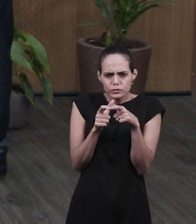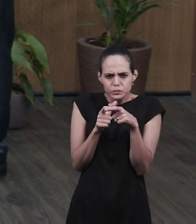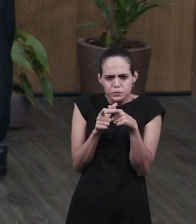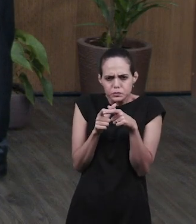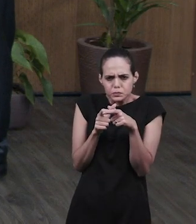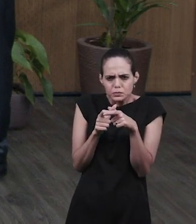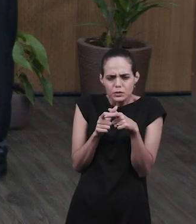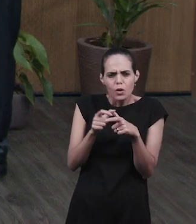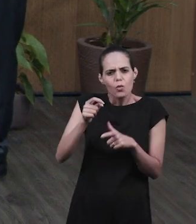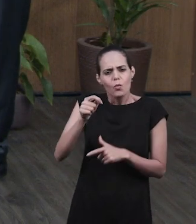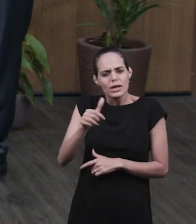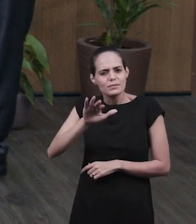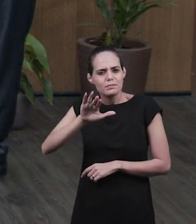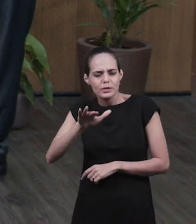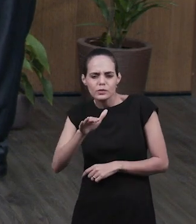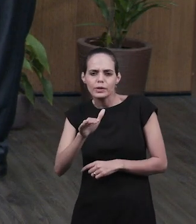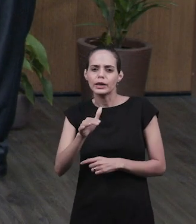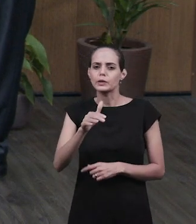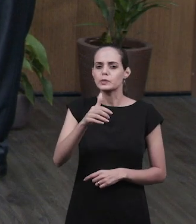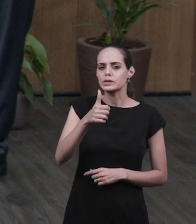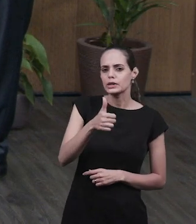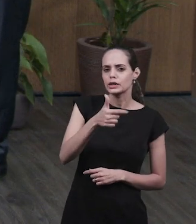présent, l'Église était petite,